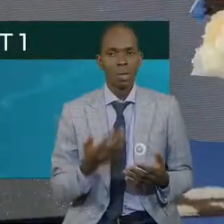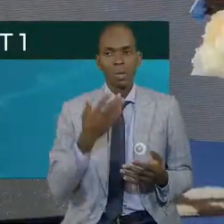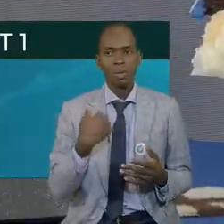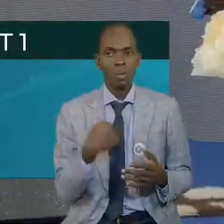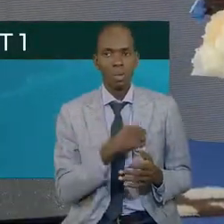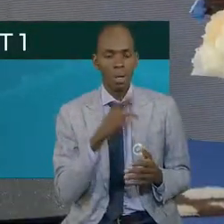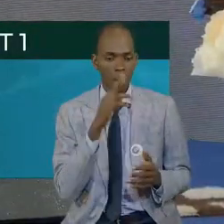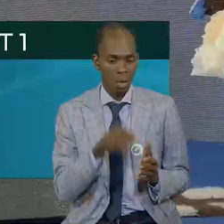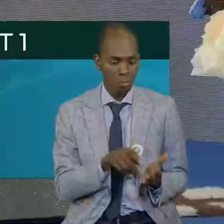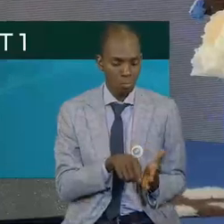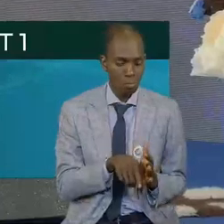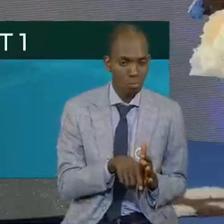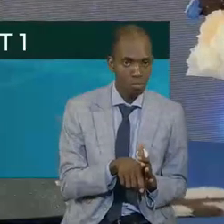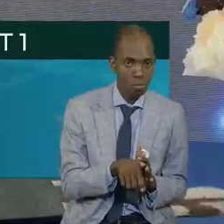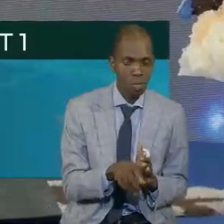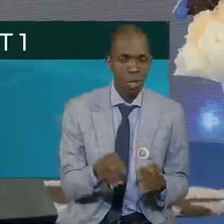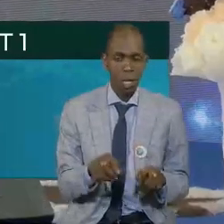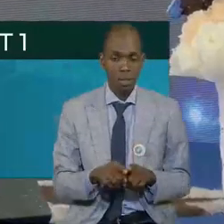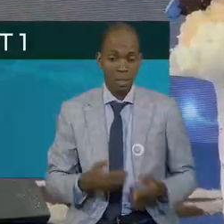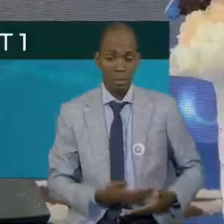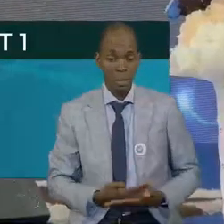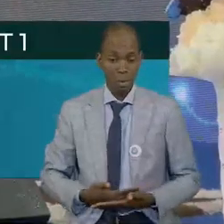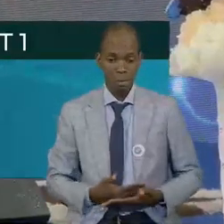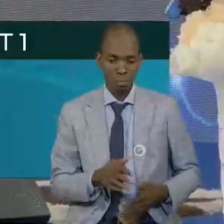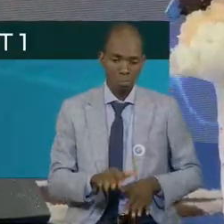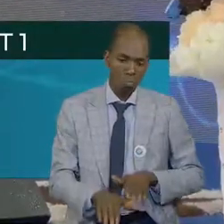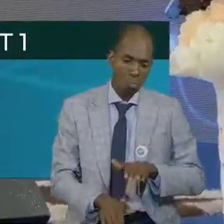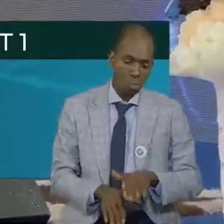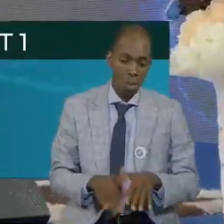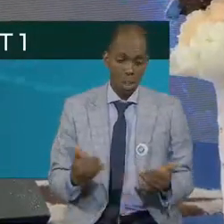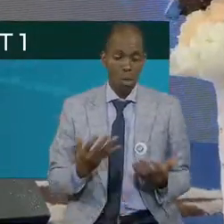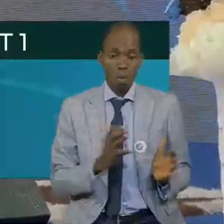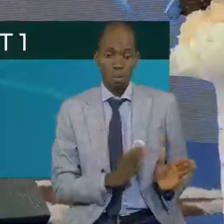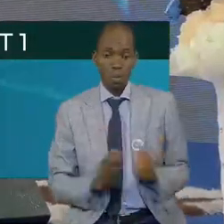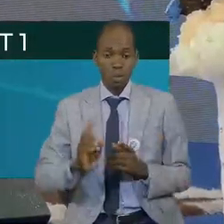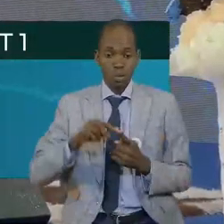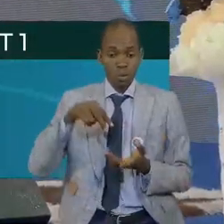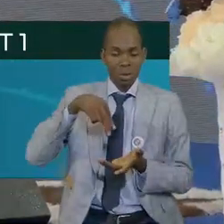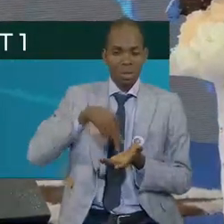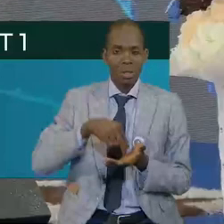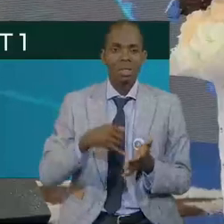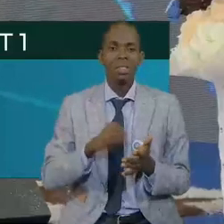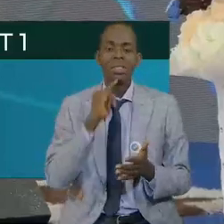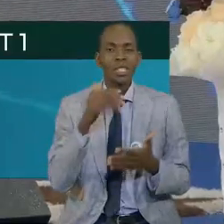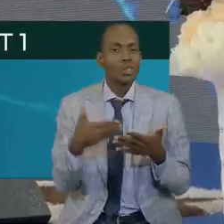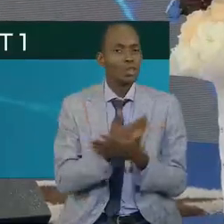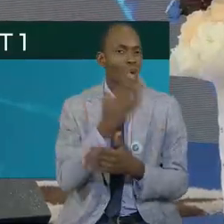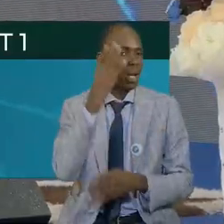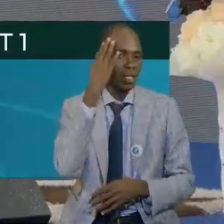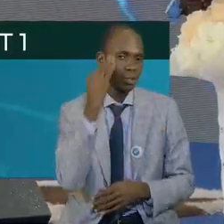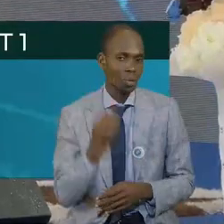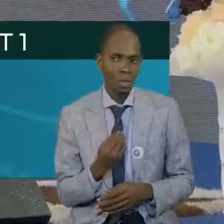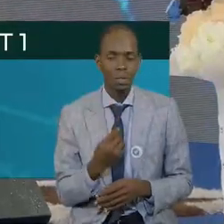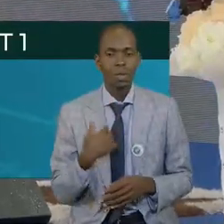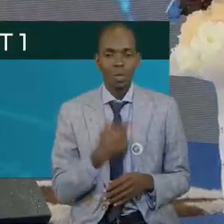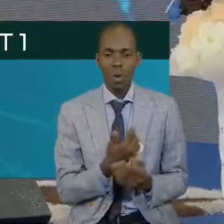as an infant, en tant qu'enfant. Now we want to stand. Maintenant, on veut rester debout. It's a new experience. C'est une nouvelle expérience. We fear.